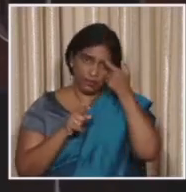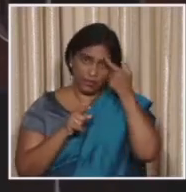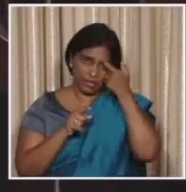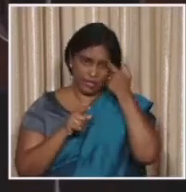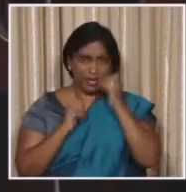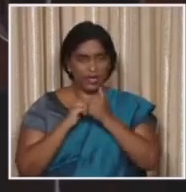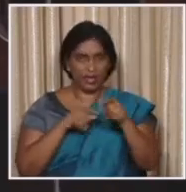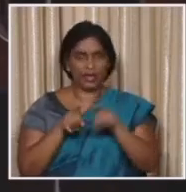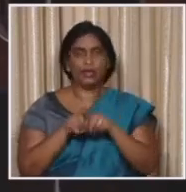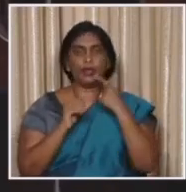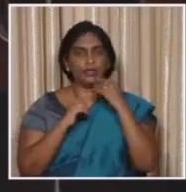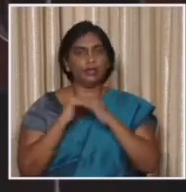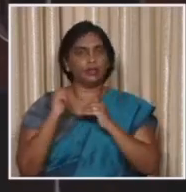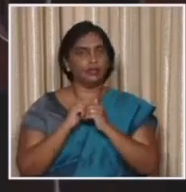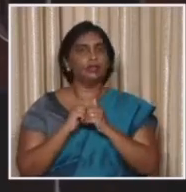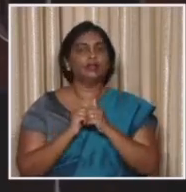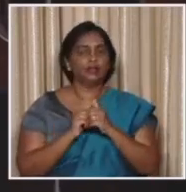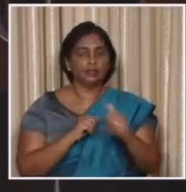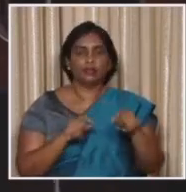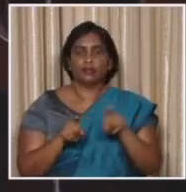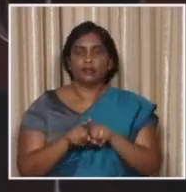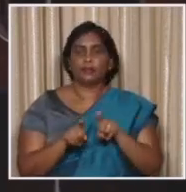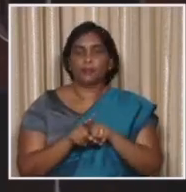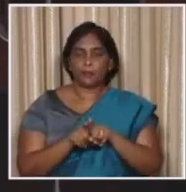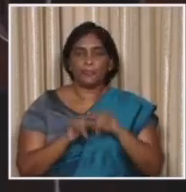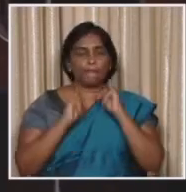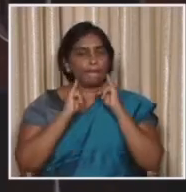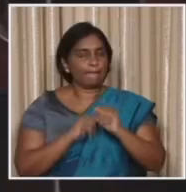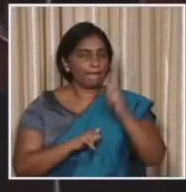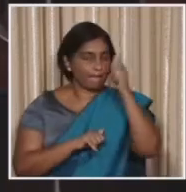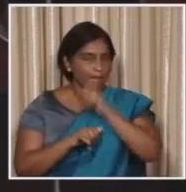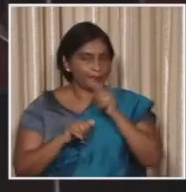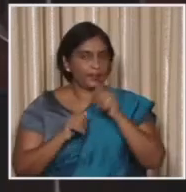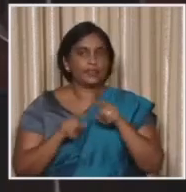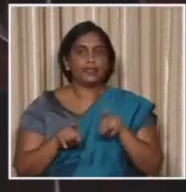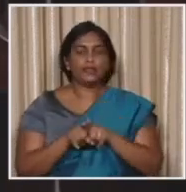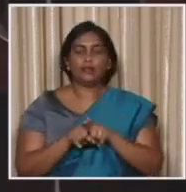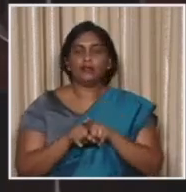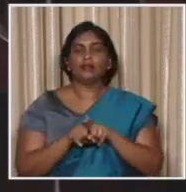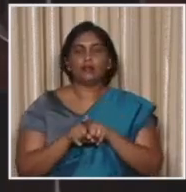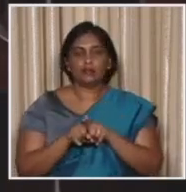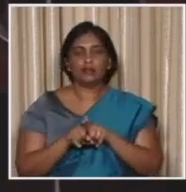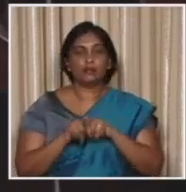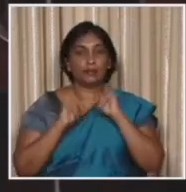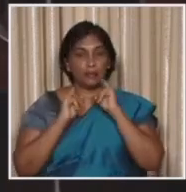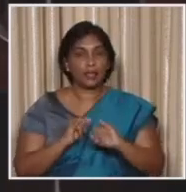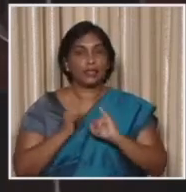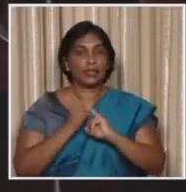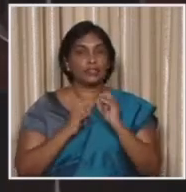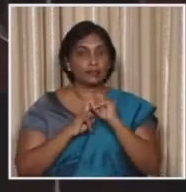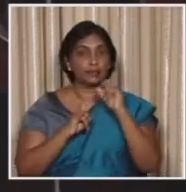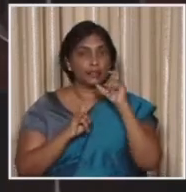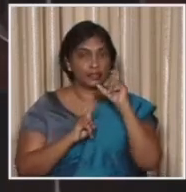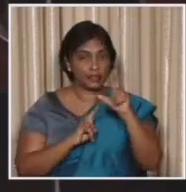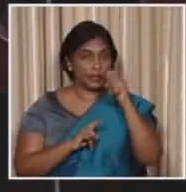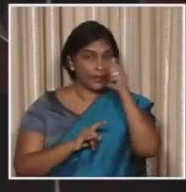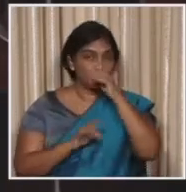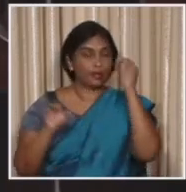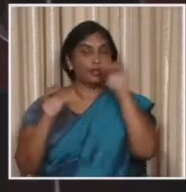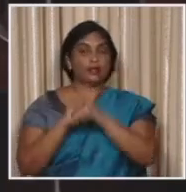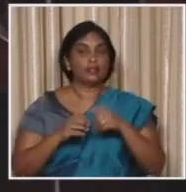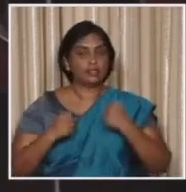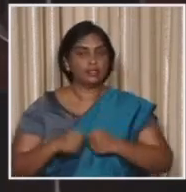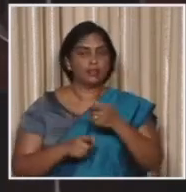ඒ වගේම ඔබතුමා ලොකු වරදක් කරගත්තා. දූෂණ චෝදනාවලට ලක් වෙච්ච සභාපතිවරයෙක් SPC ආයතනයේ සභාපති කරගත්ත ඔබතුමා